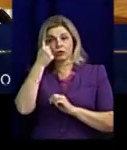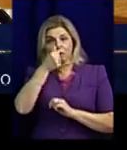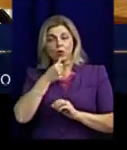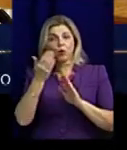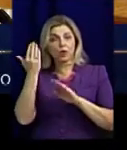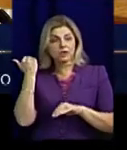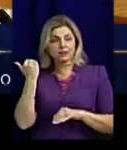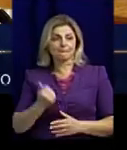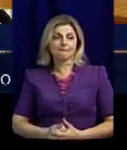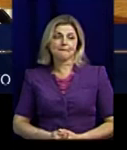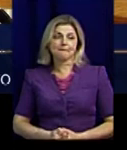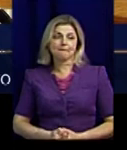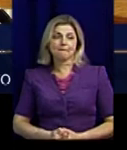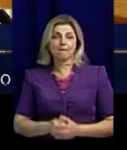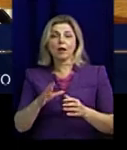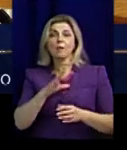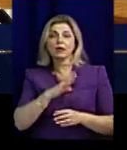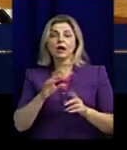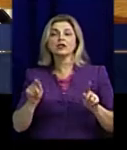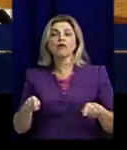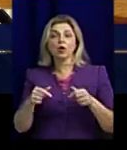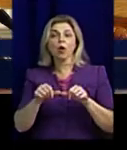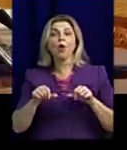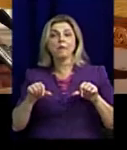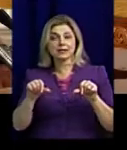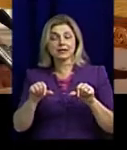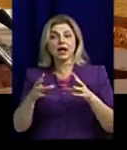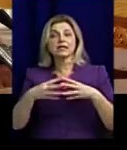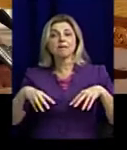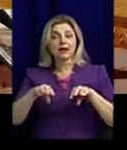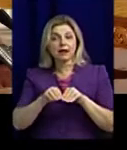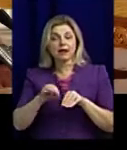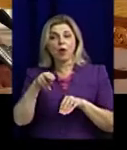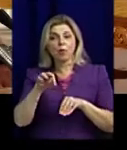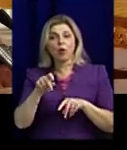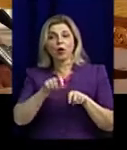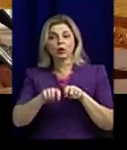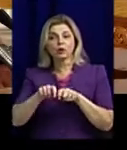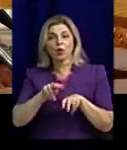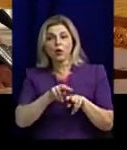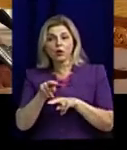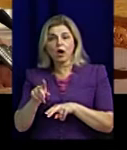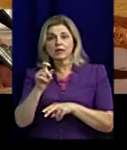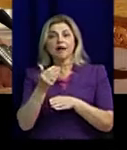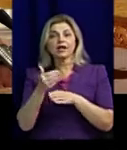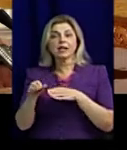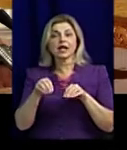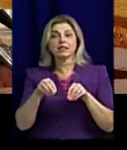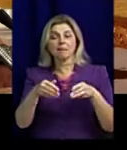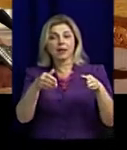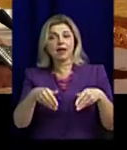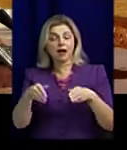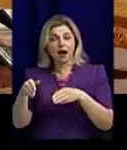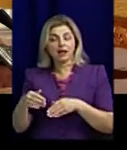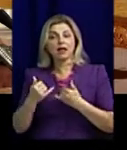була комісія спільна по контролю за виділених земельних ділянок